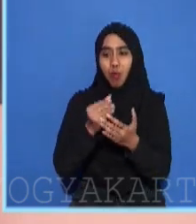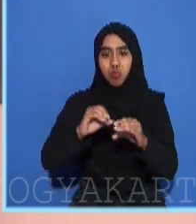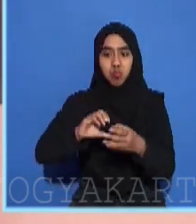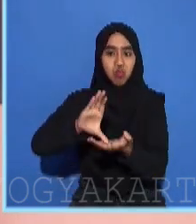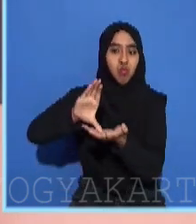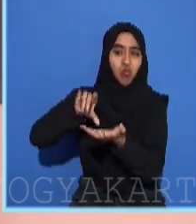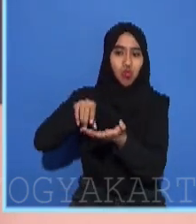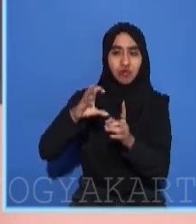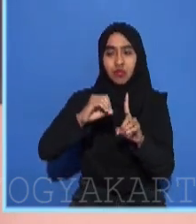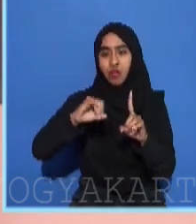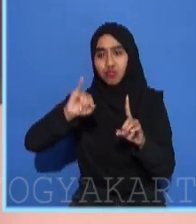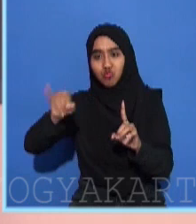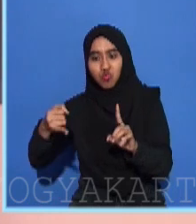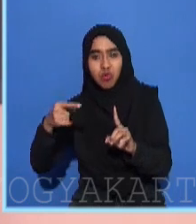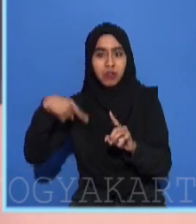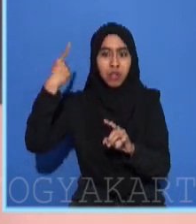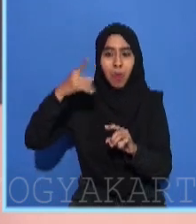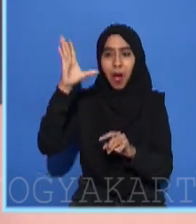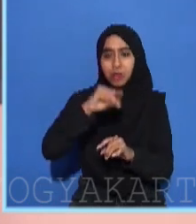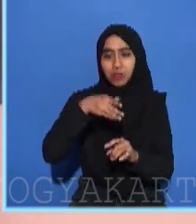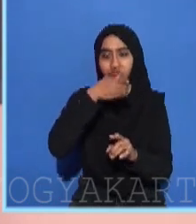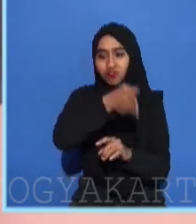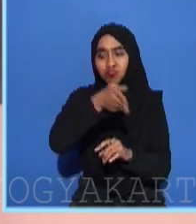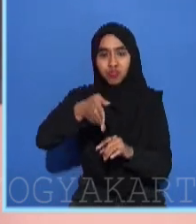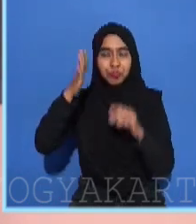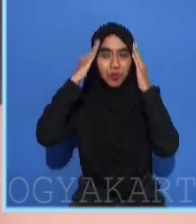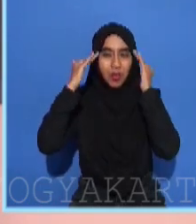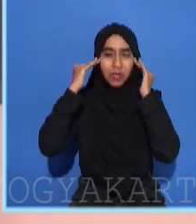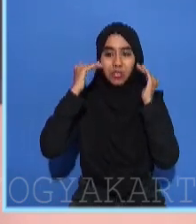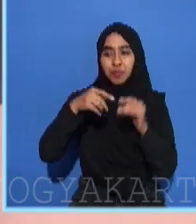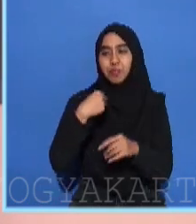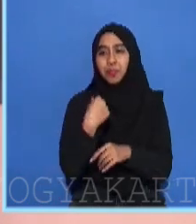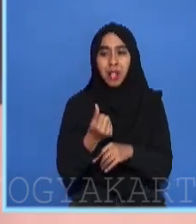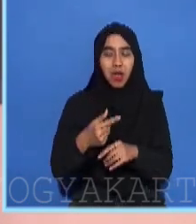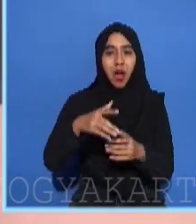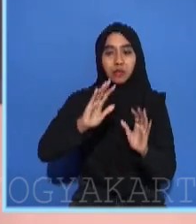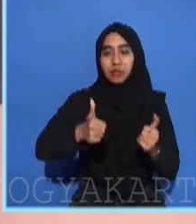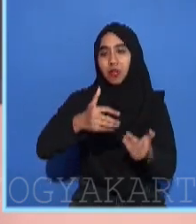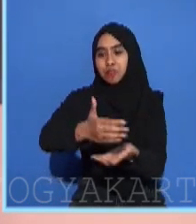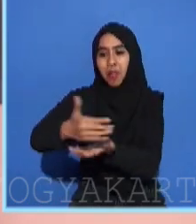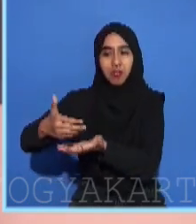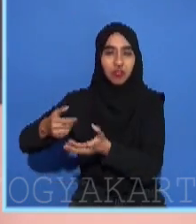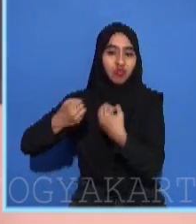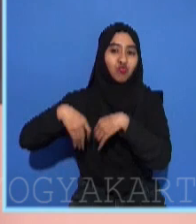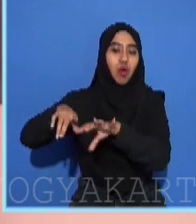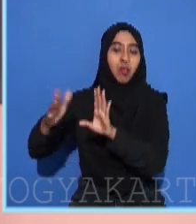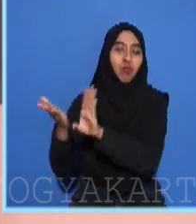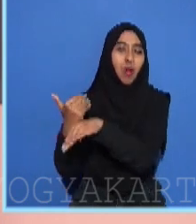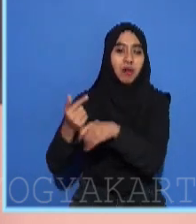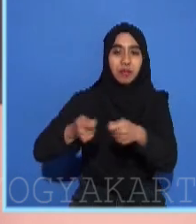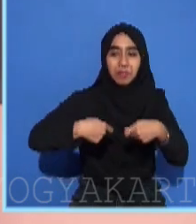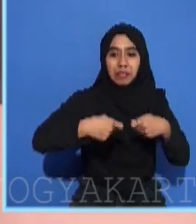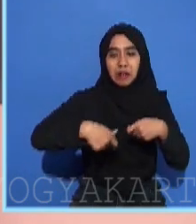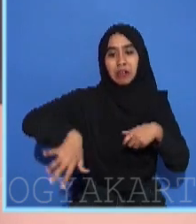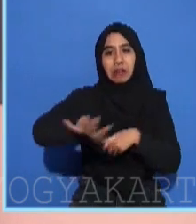juta rupiah setiap hari ia berkeliling ke petani-petani membeli hasil pertanian untuk kemudian dijual ke pasar-pasar di